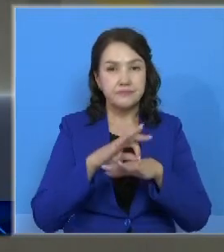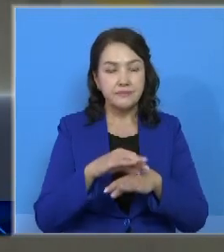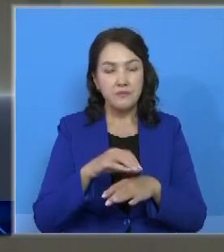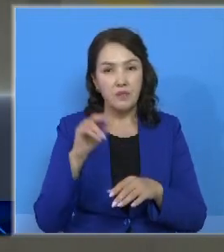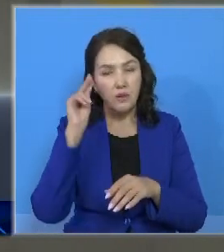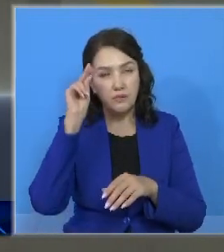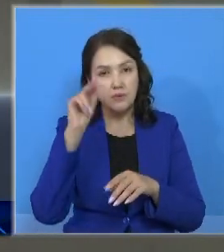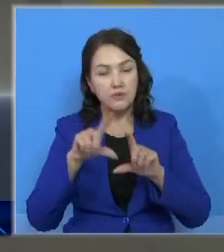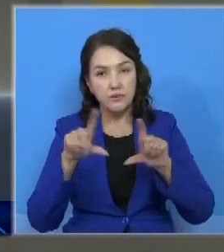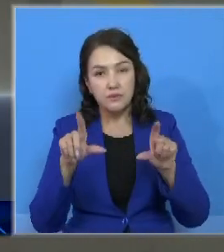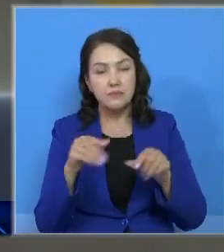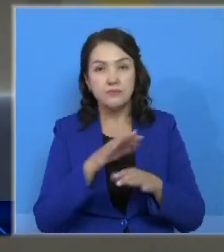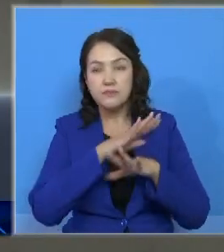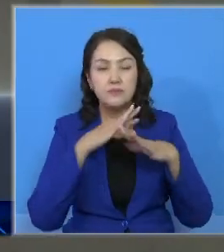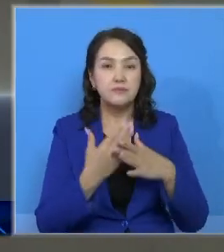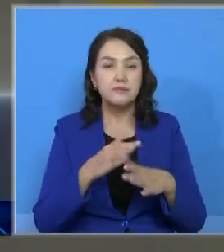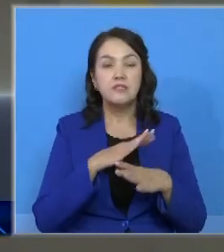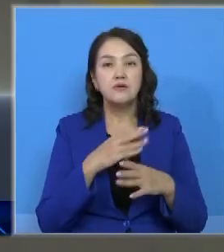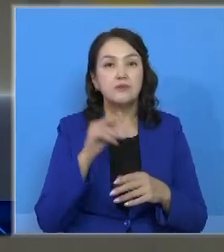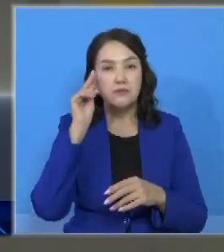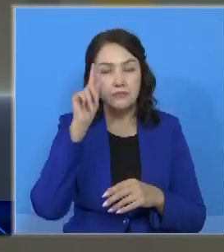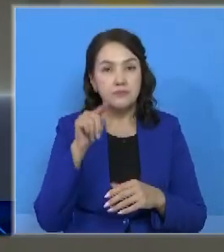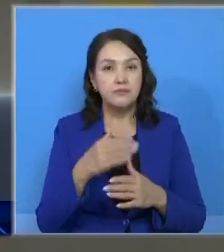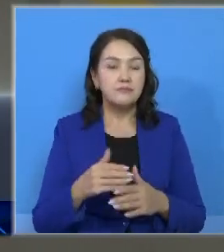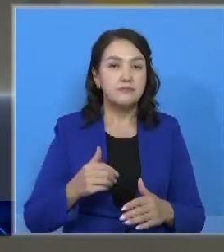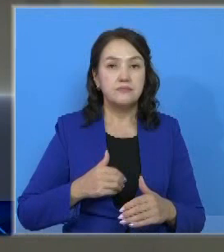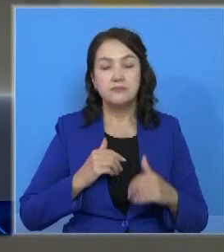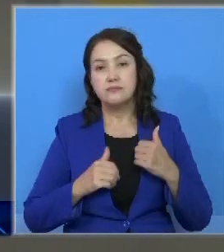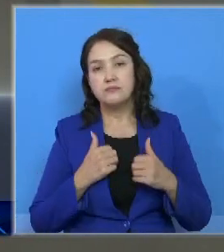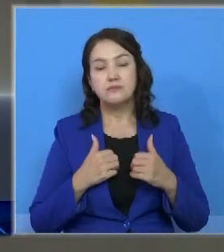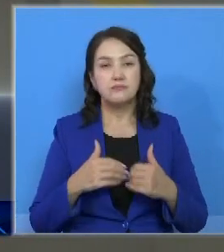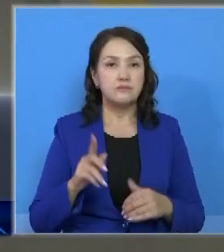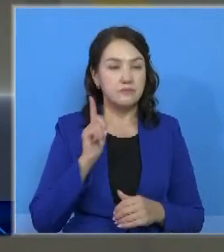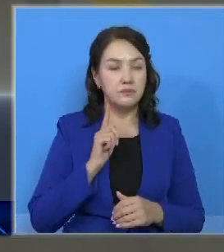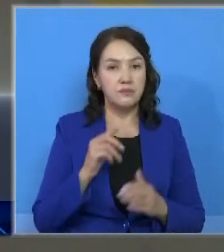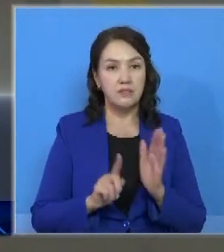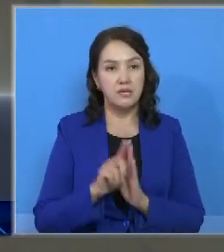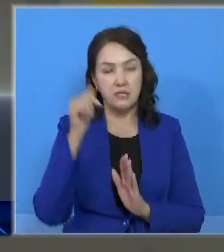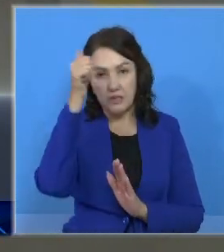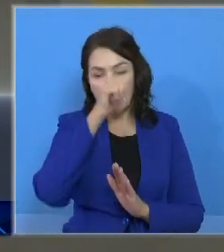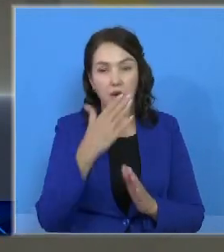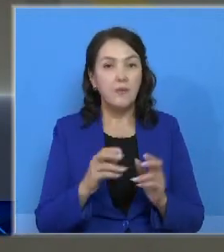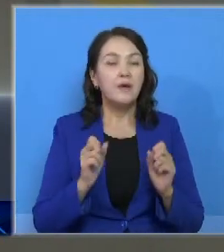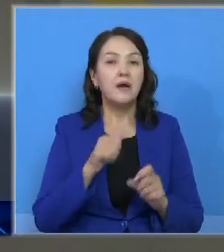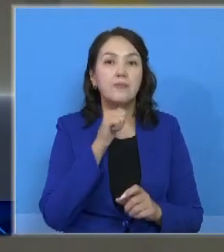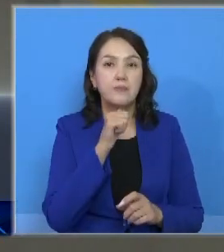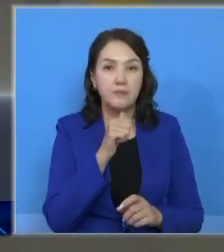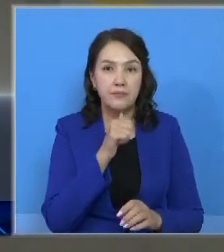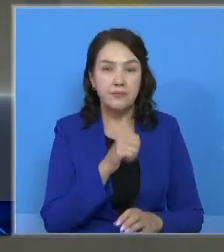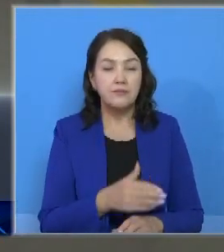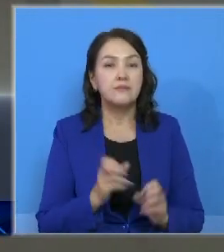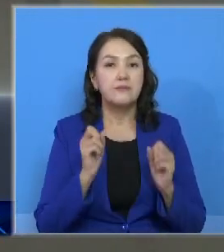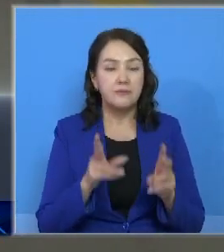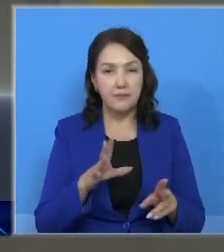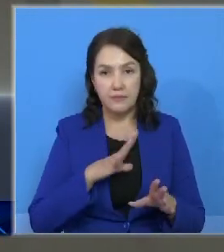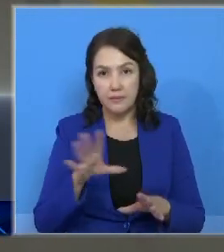курсы недавно, много чего я узнала нового, и с нетерпением жду начала года для того, чтобы посмотреть, чтобы поэкспериментировать, как это